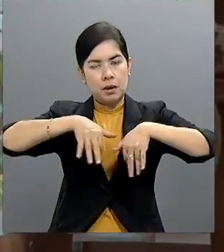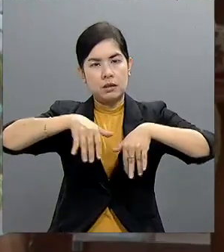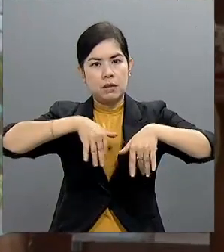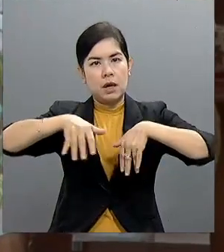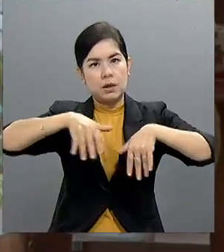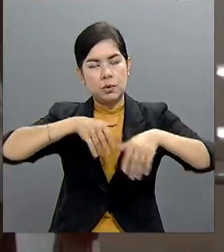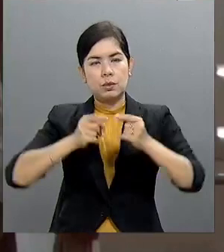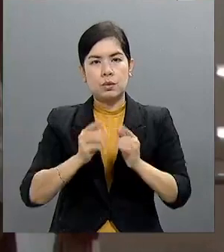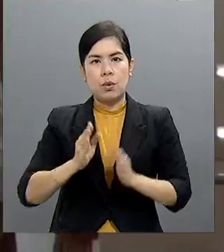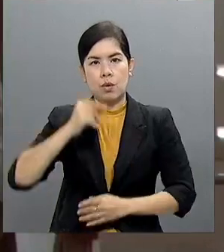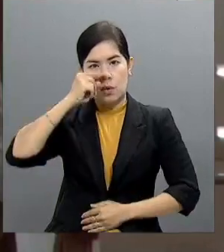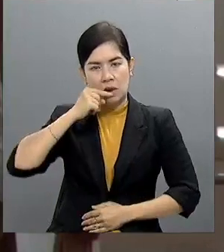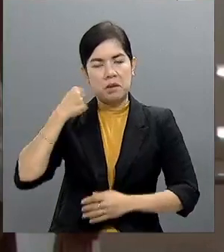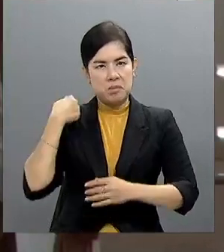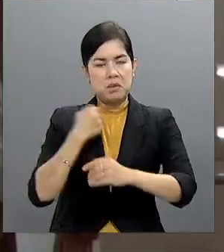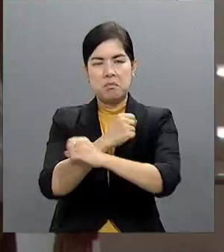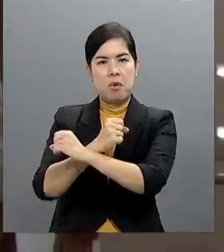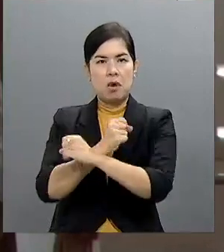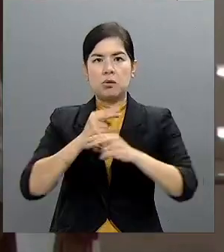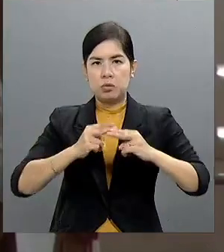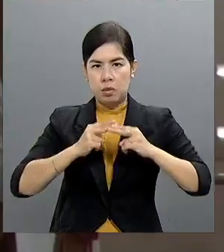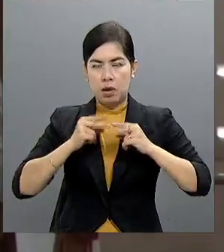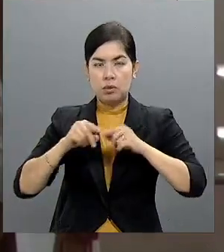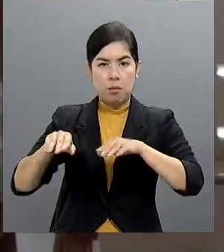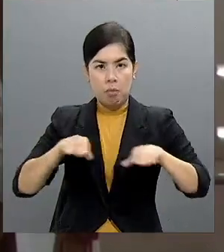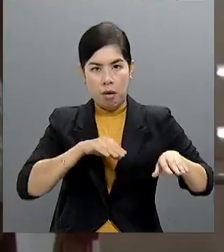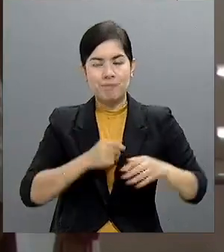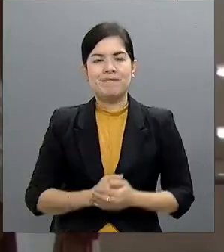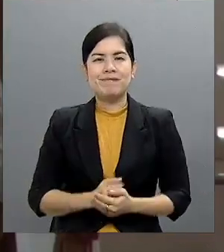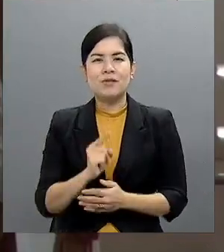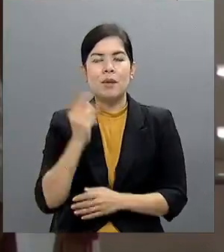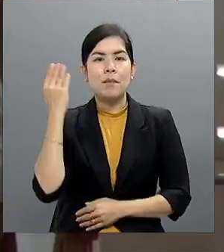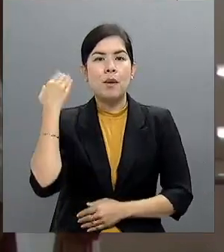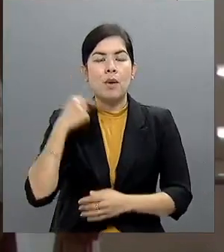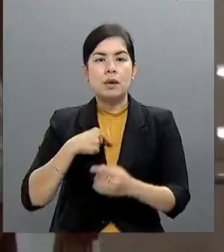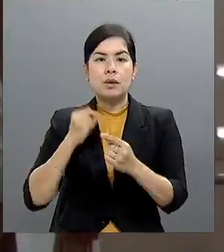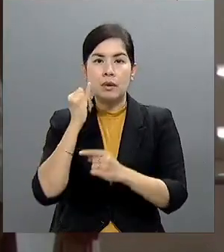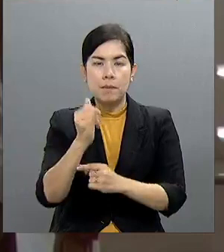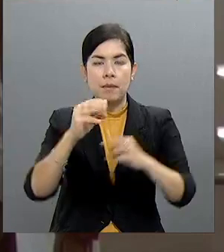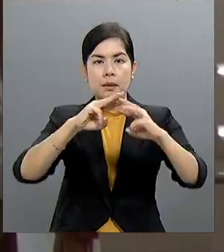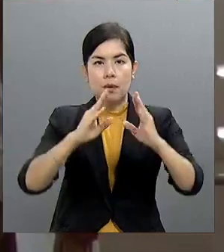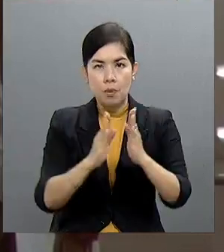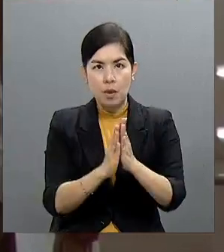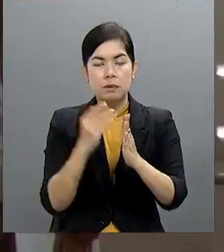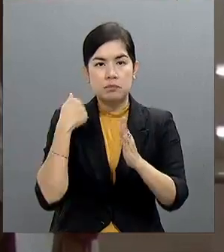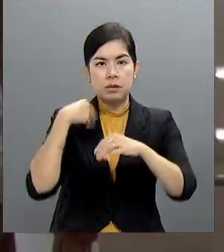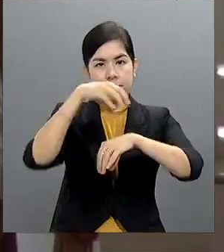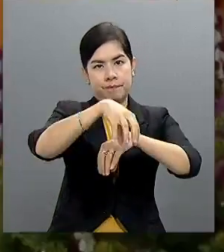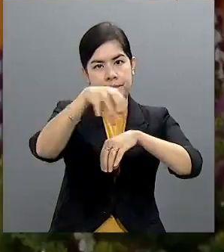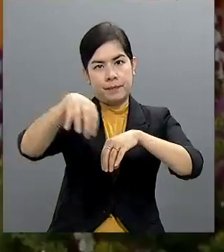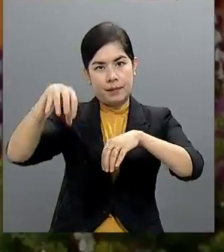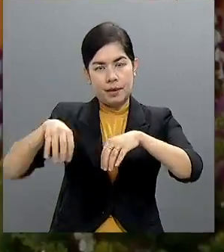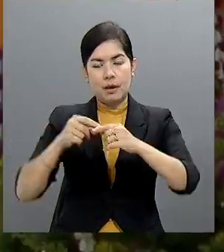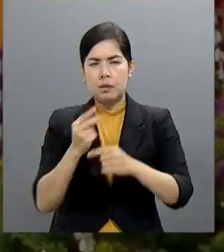ไม่ตกจริงๆเมื่อวานนี้เนี่ยยุ้ยได้มีโอกาสไปร่วมพิธีกรรมทางศาสนานะคะไปหลายๆวัดเลยนะคะเราจะเห็นเลยละค่ะว่